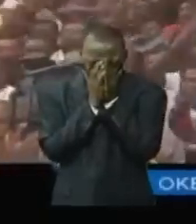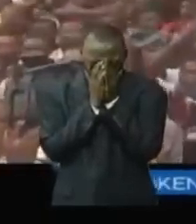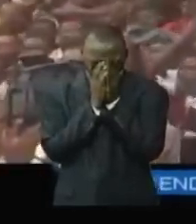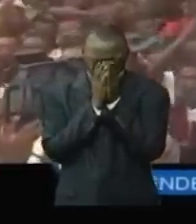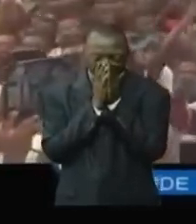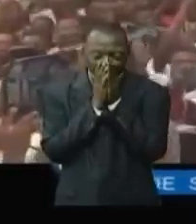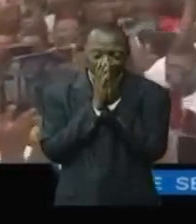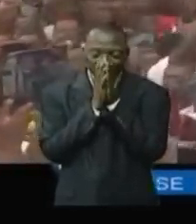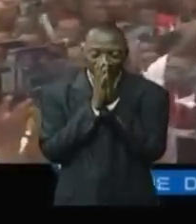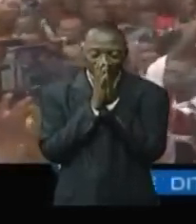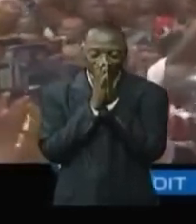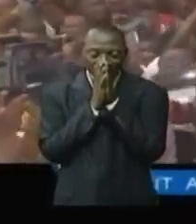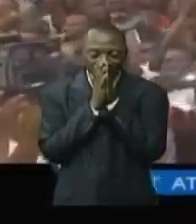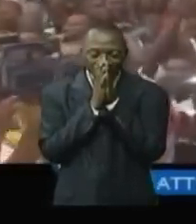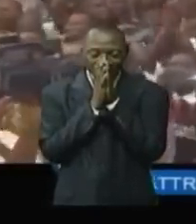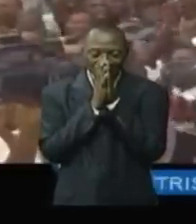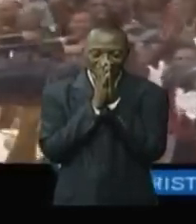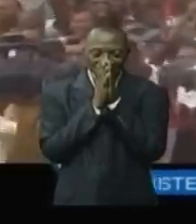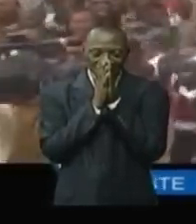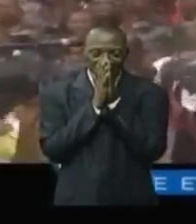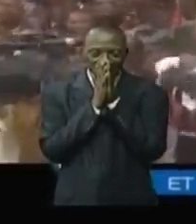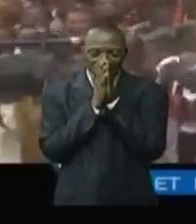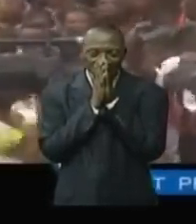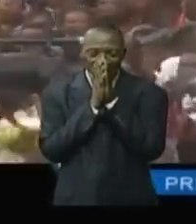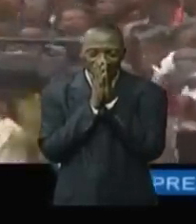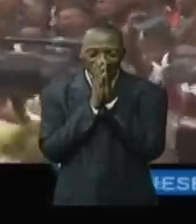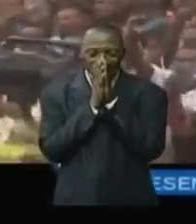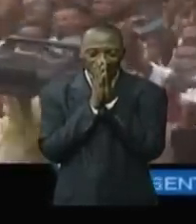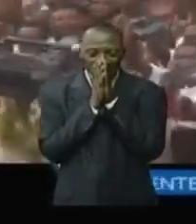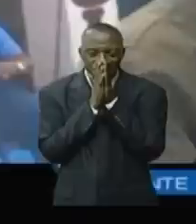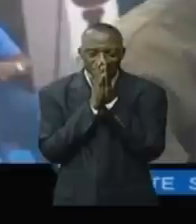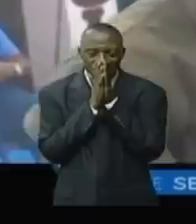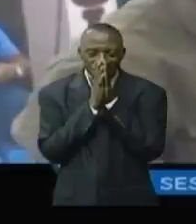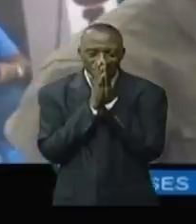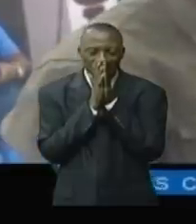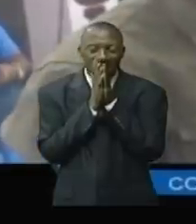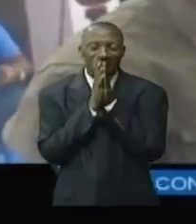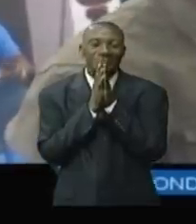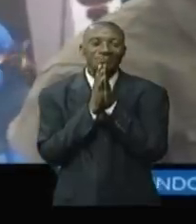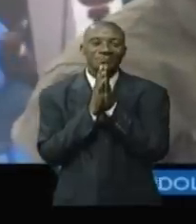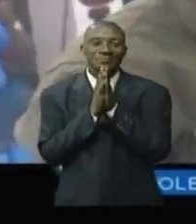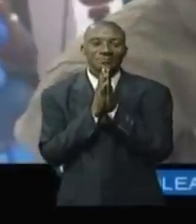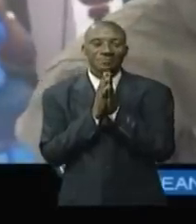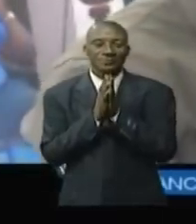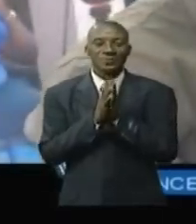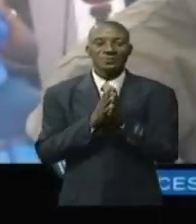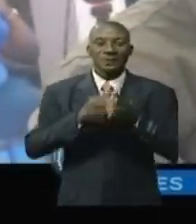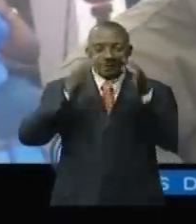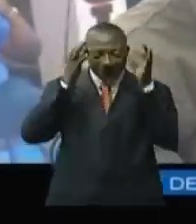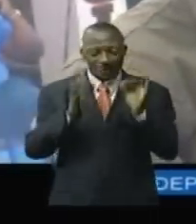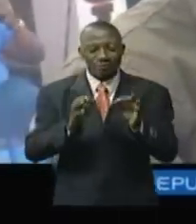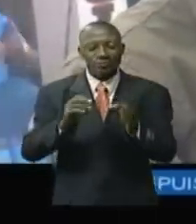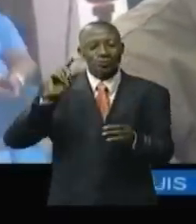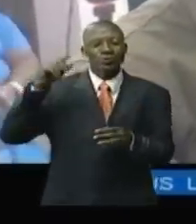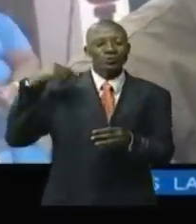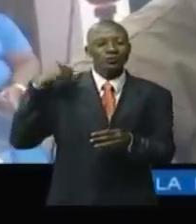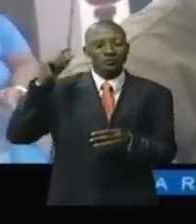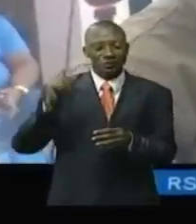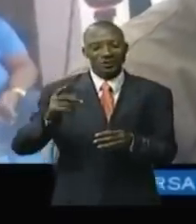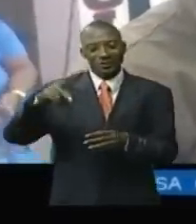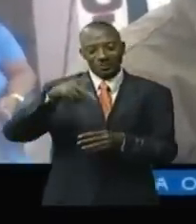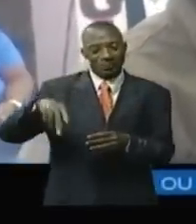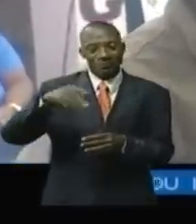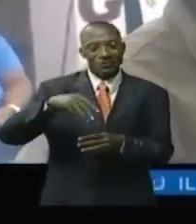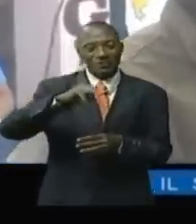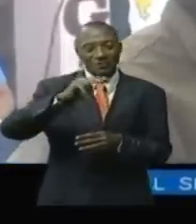19 juin 2022, en présence de tous les membres du Conseil provincial. Cette décision fait suite aux événements malheureux survenus dans les territoires de